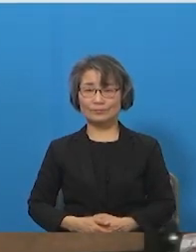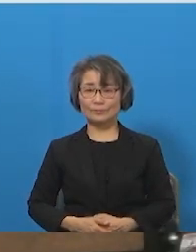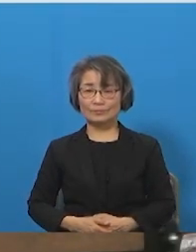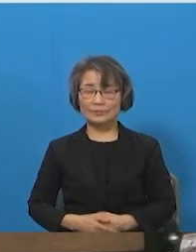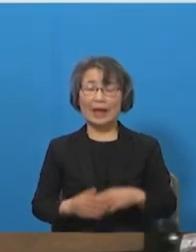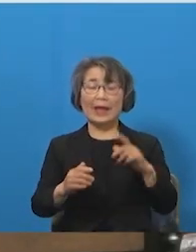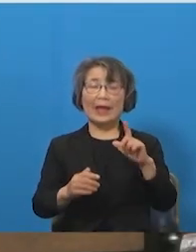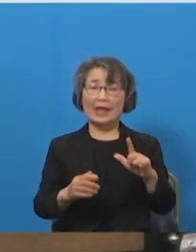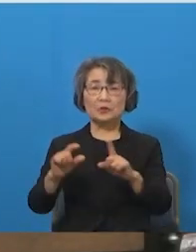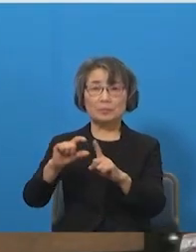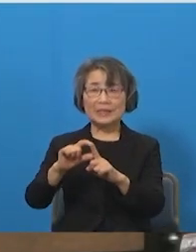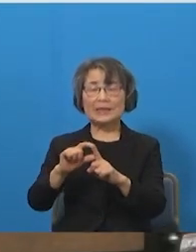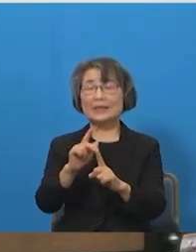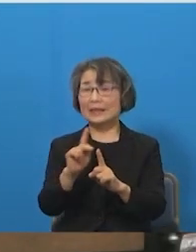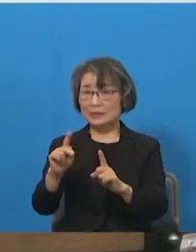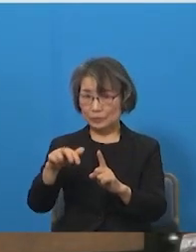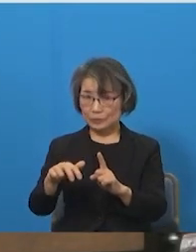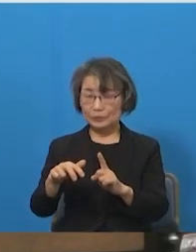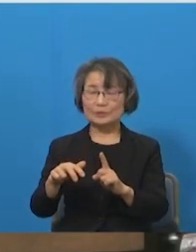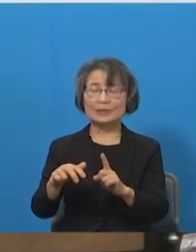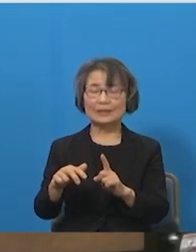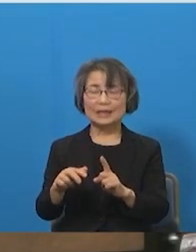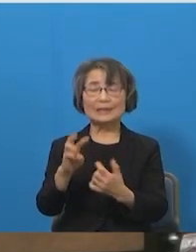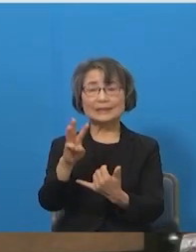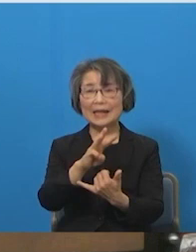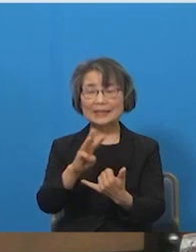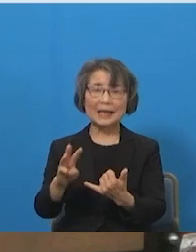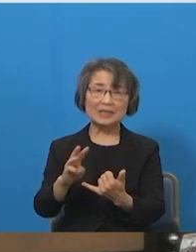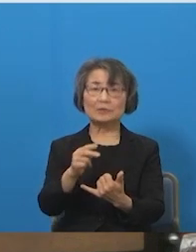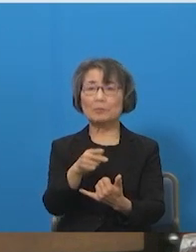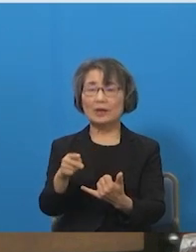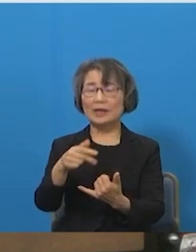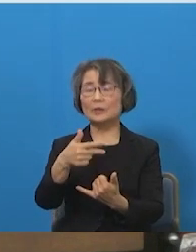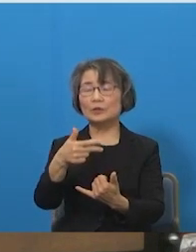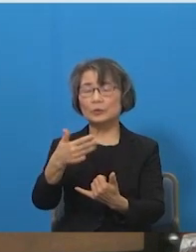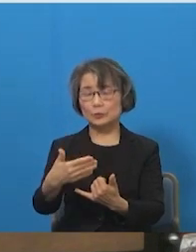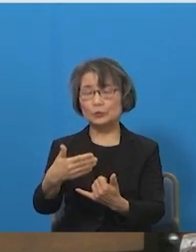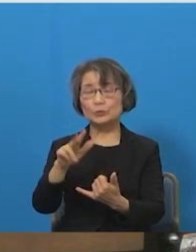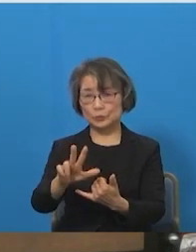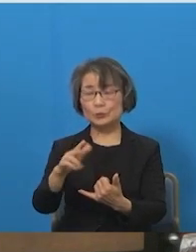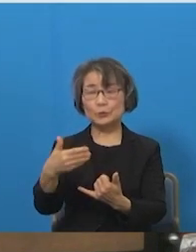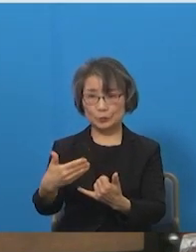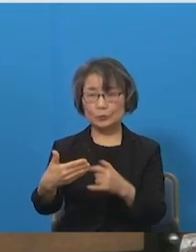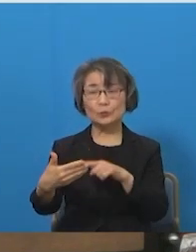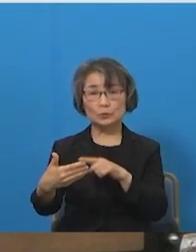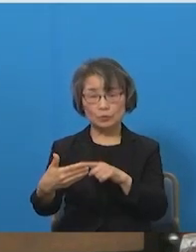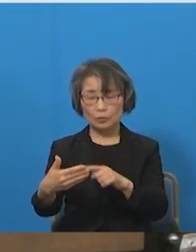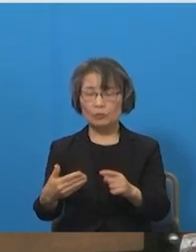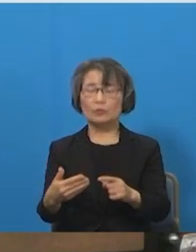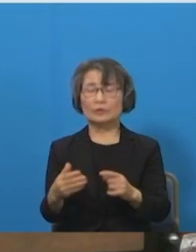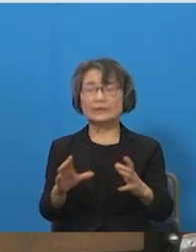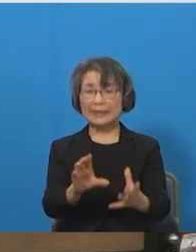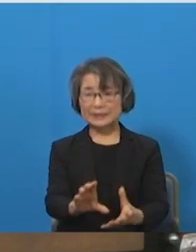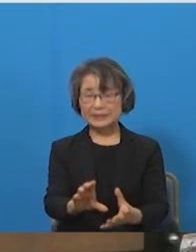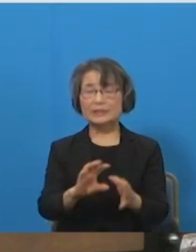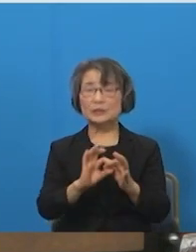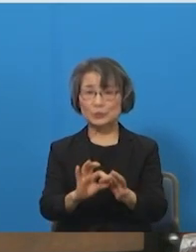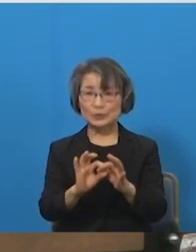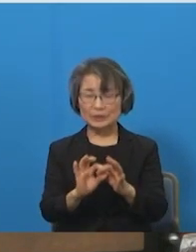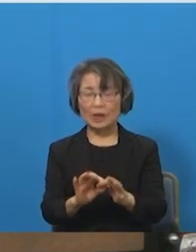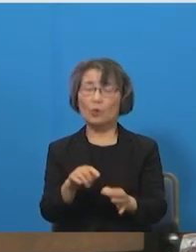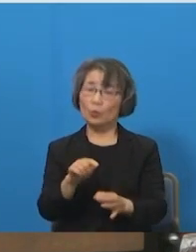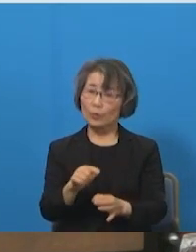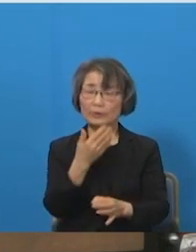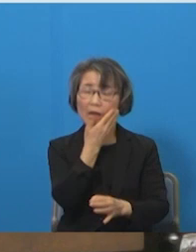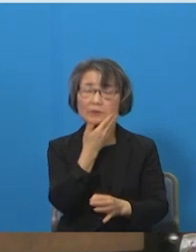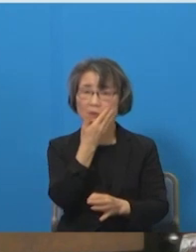LP ガス災害バルクの学校体験の整備でございます。大規模災害時の避難施設として重要な役割を